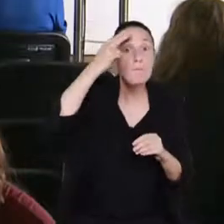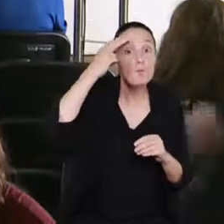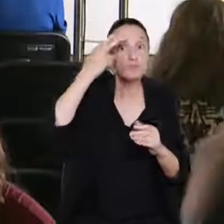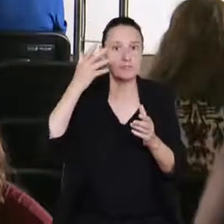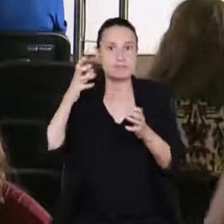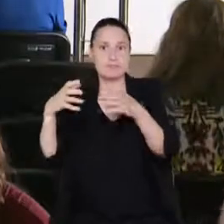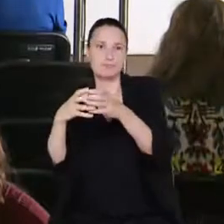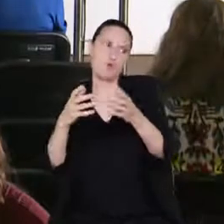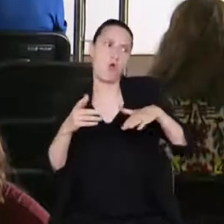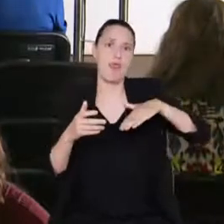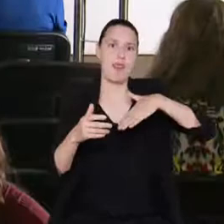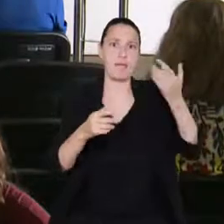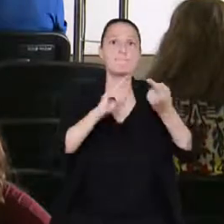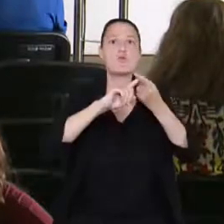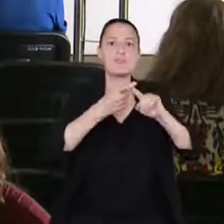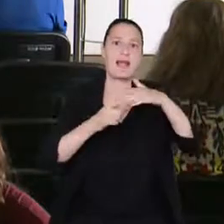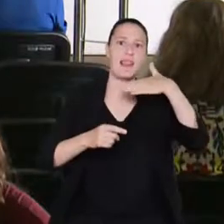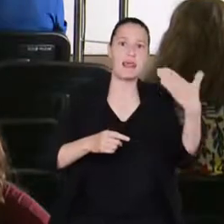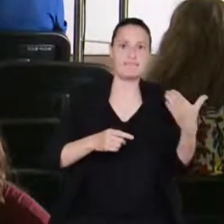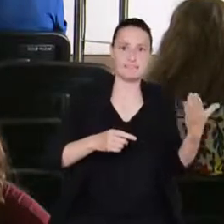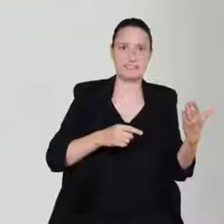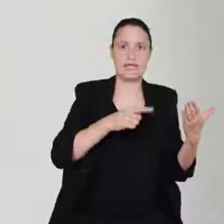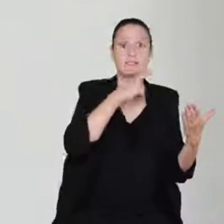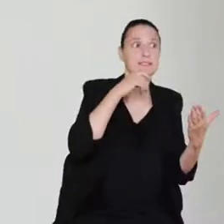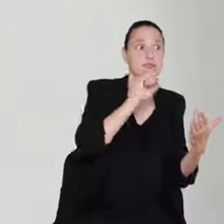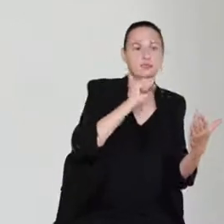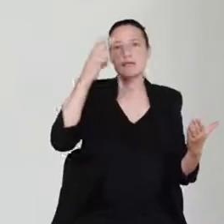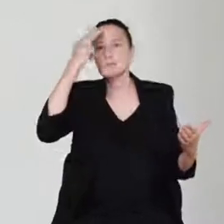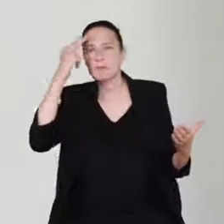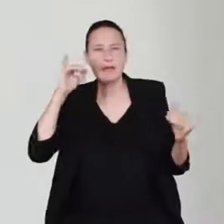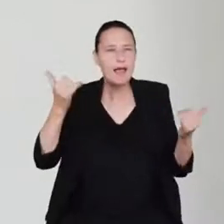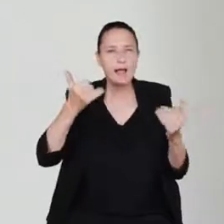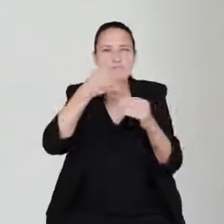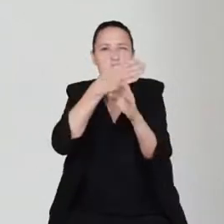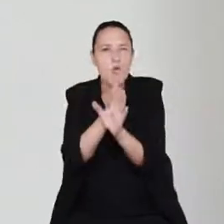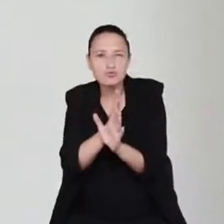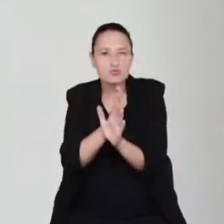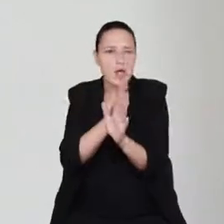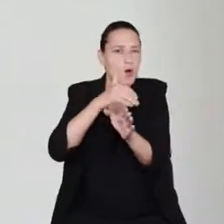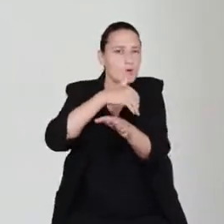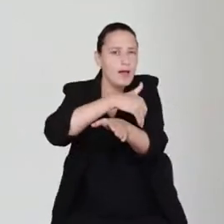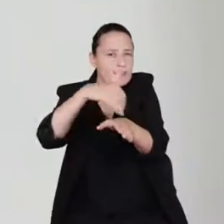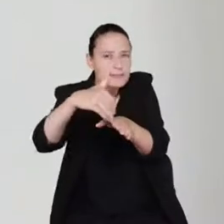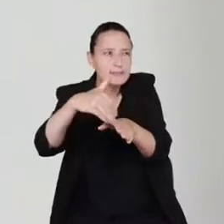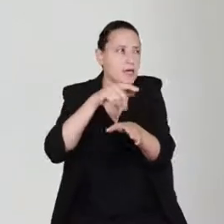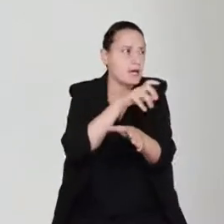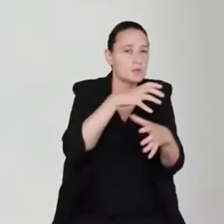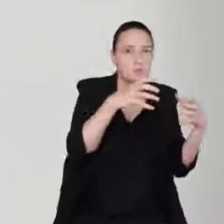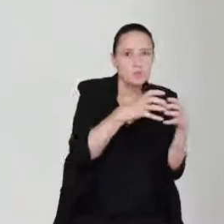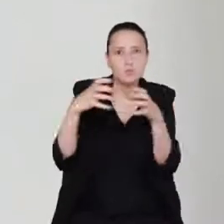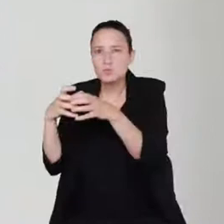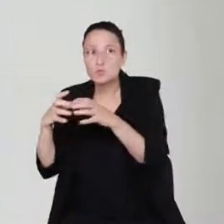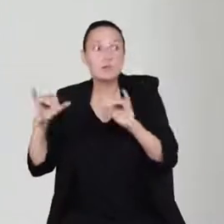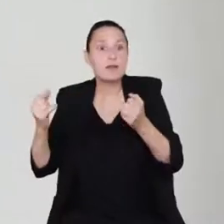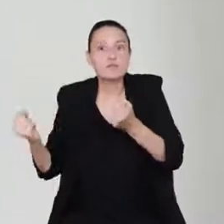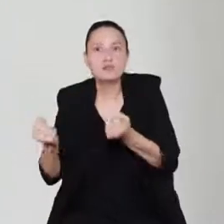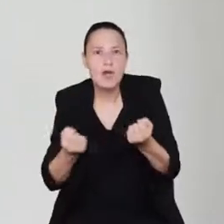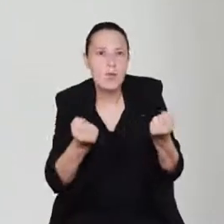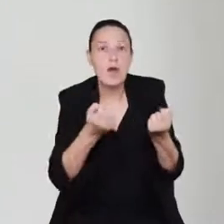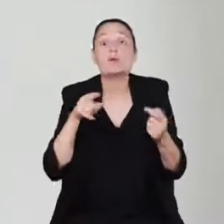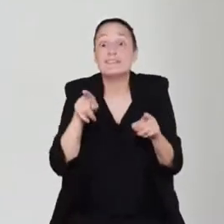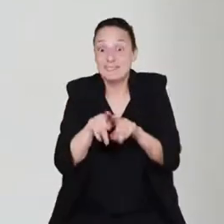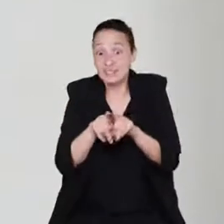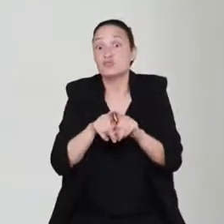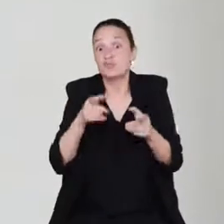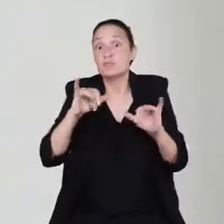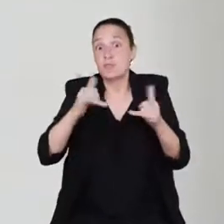ruchów lewicowych, gdzie przebiegały linie podziału i co się później z tymi ruchami działo i jak to wpływa też na to, jak my